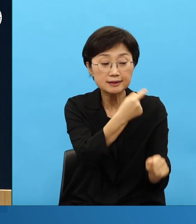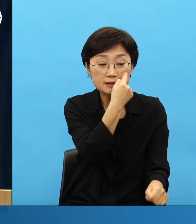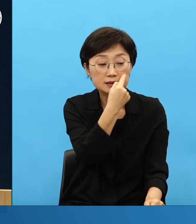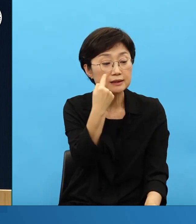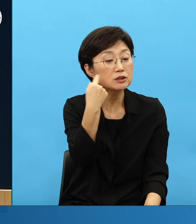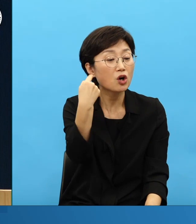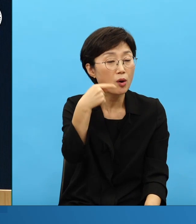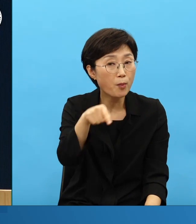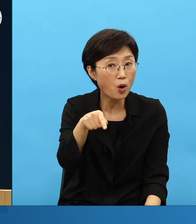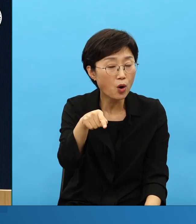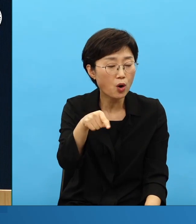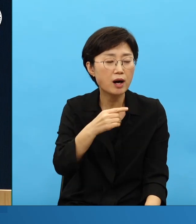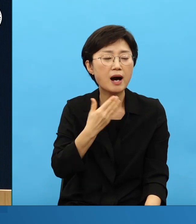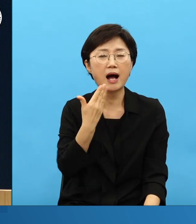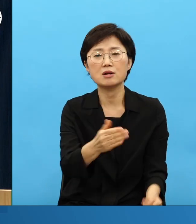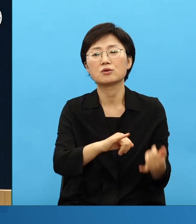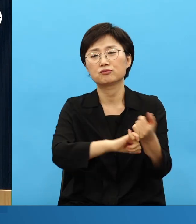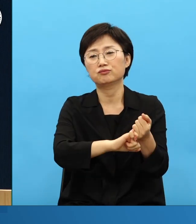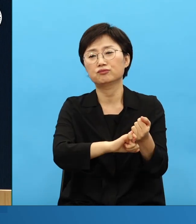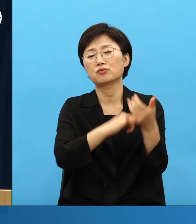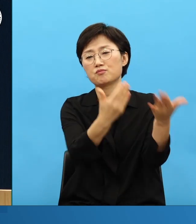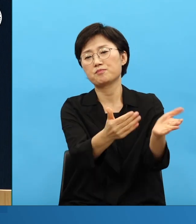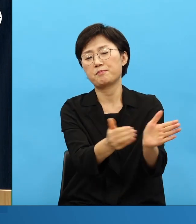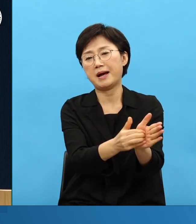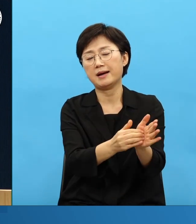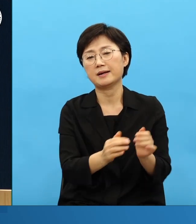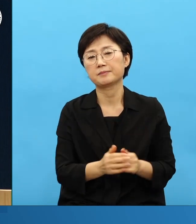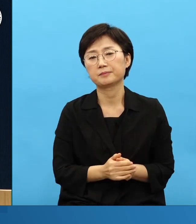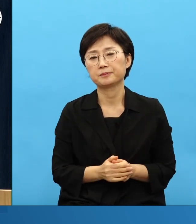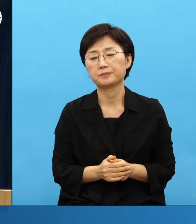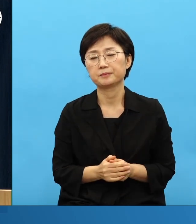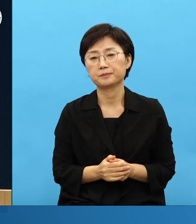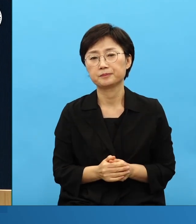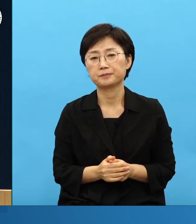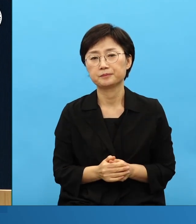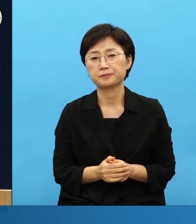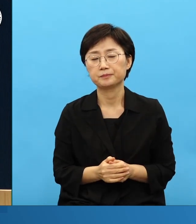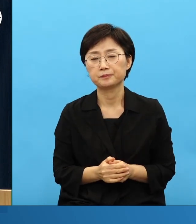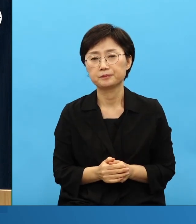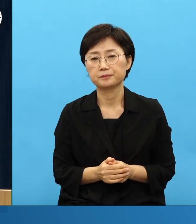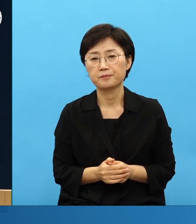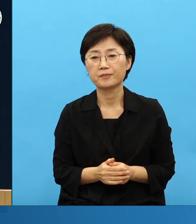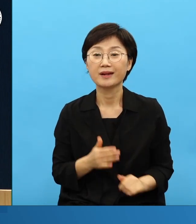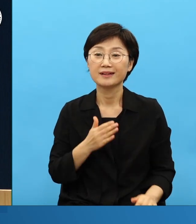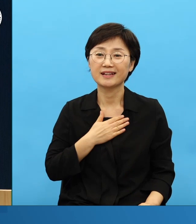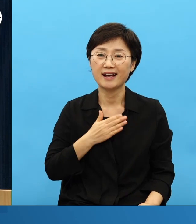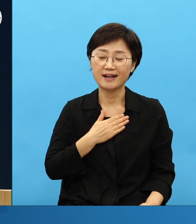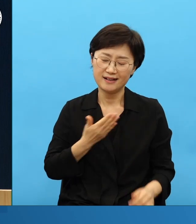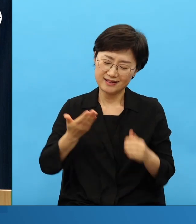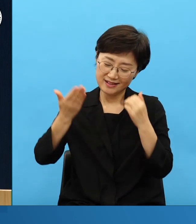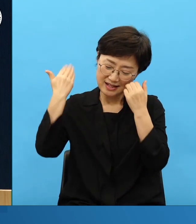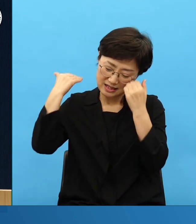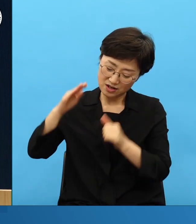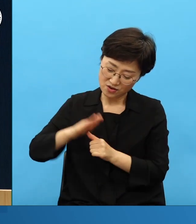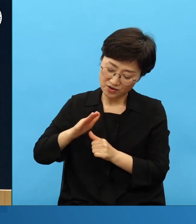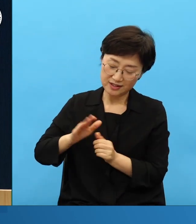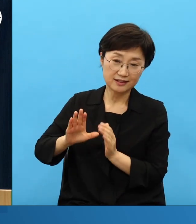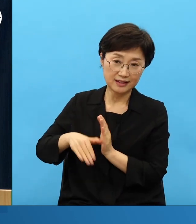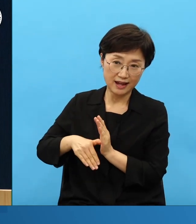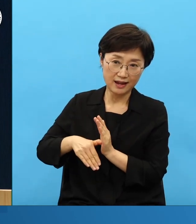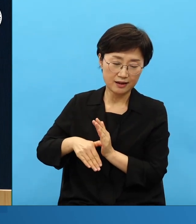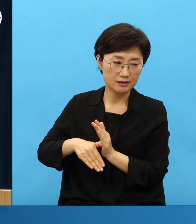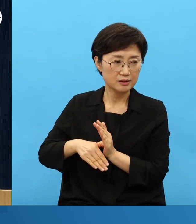that you can save the three ages. 분명히 옵니다. It will absolutely come to us. 제가 어릴 때 우리 친척